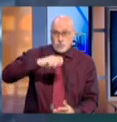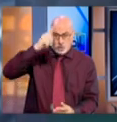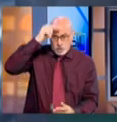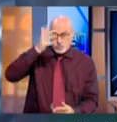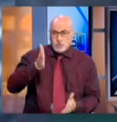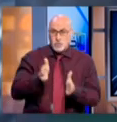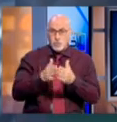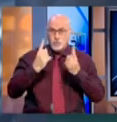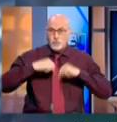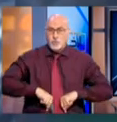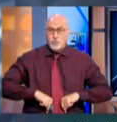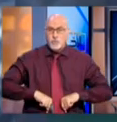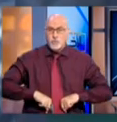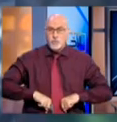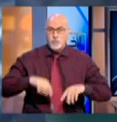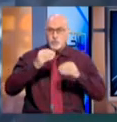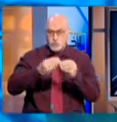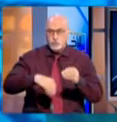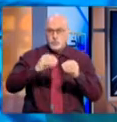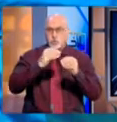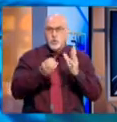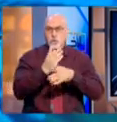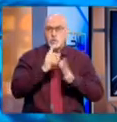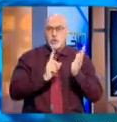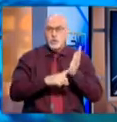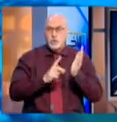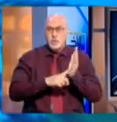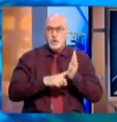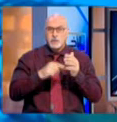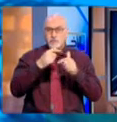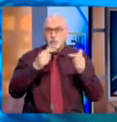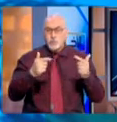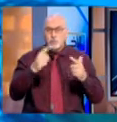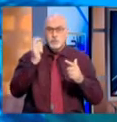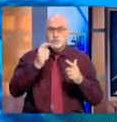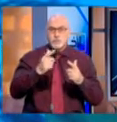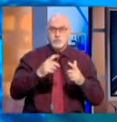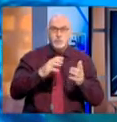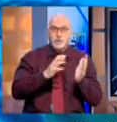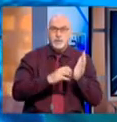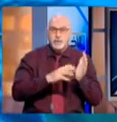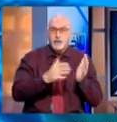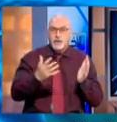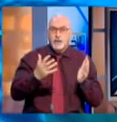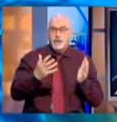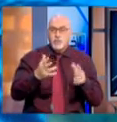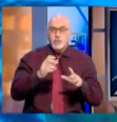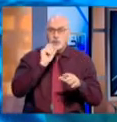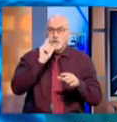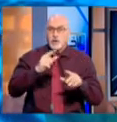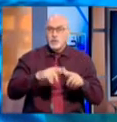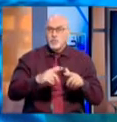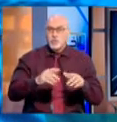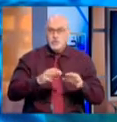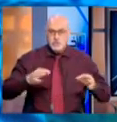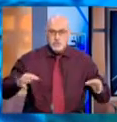الجمهورية الحكومة باستكمال النصوص المتعلقة بمختلف الوكالات المكلفة بالعقار مع إنهاء عملية حصر